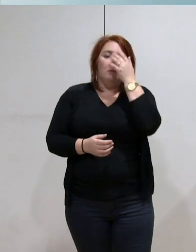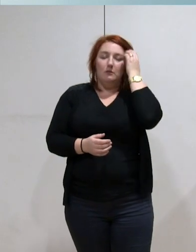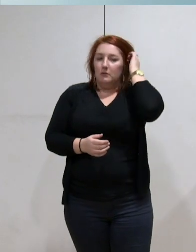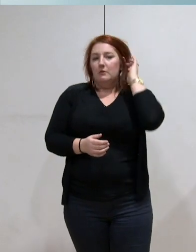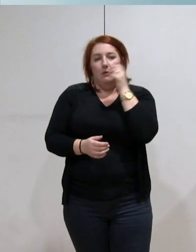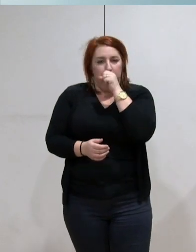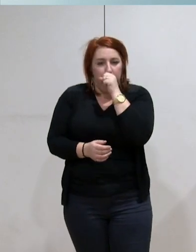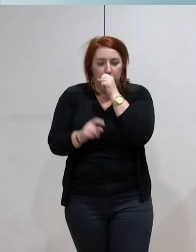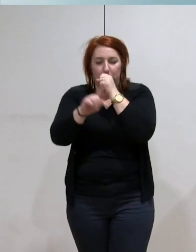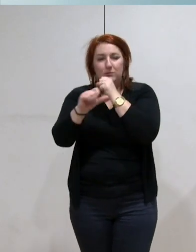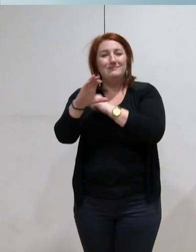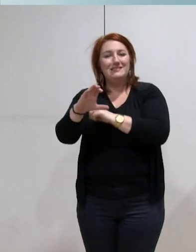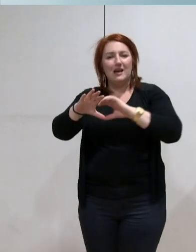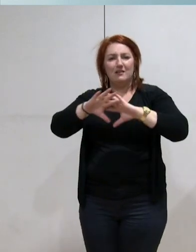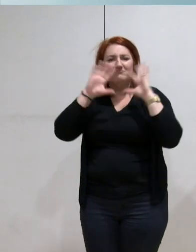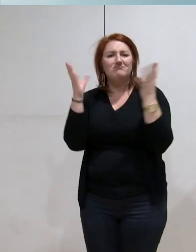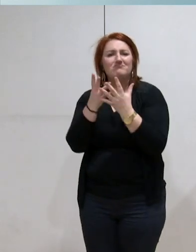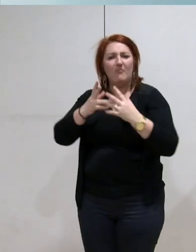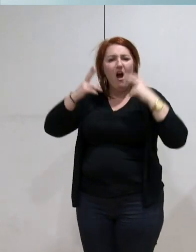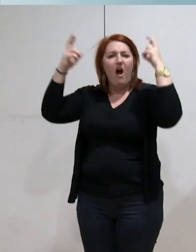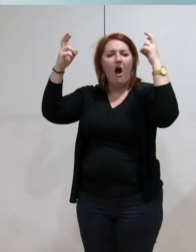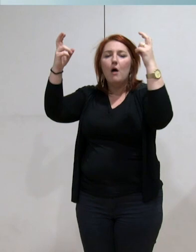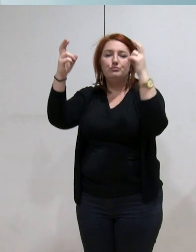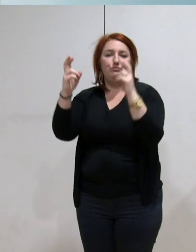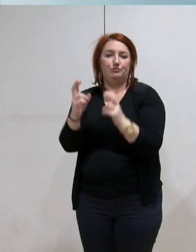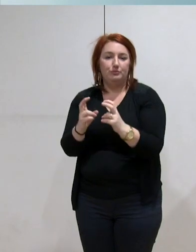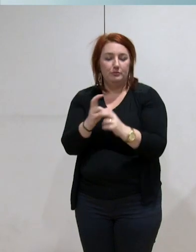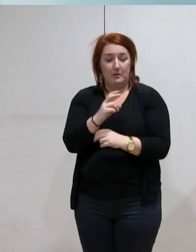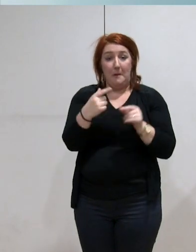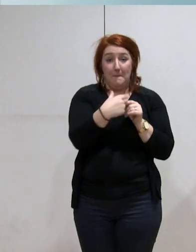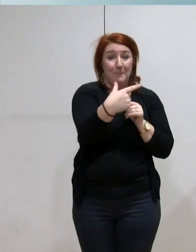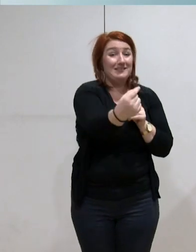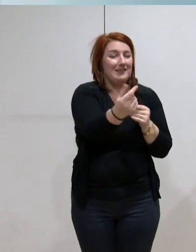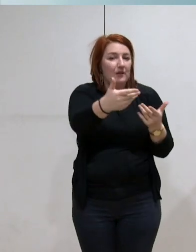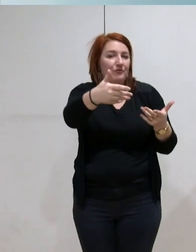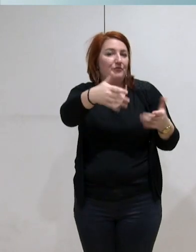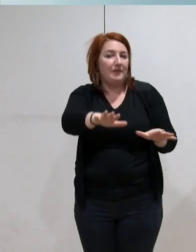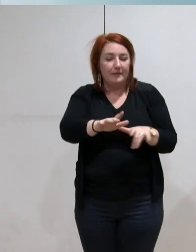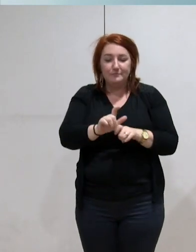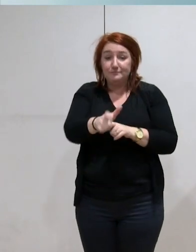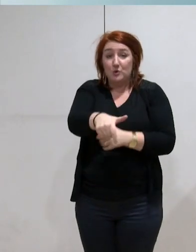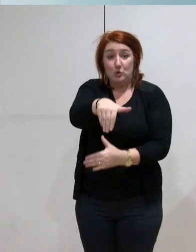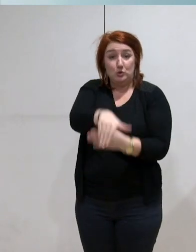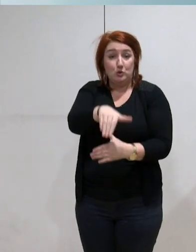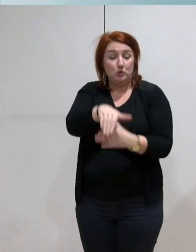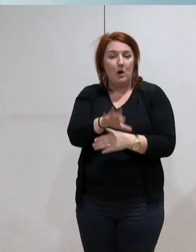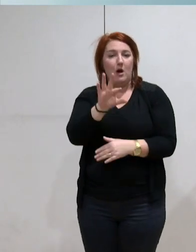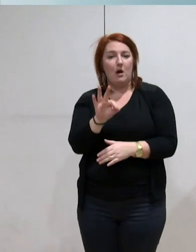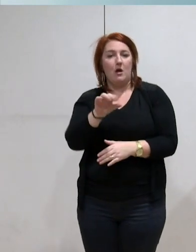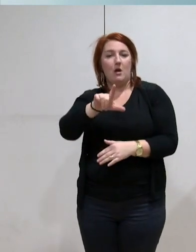les ZAC ça a déjà été fait sur la ZAC presquil nous allons le faire ensuite ce soir sur la ZAC